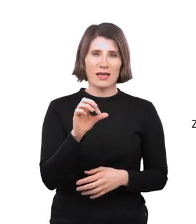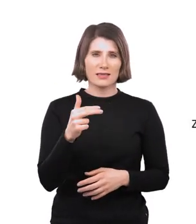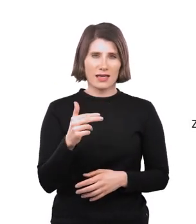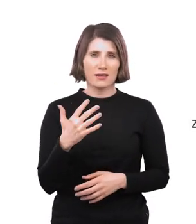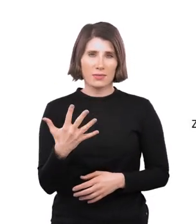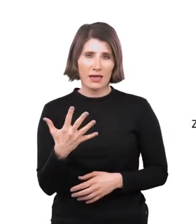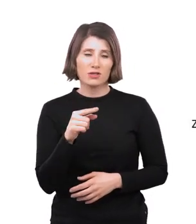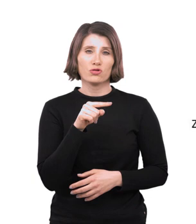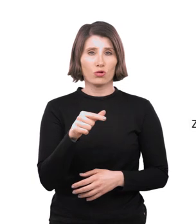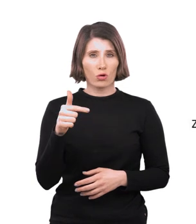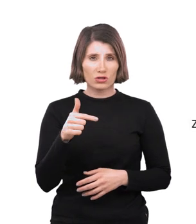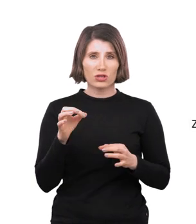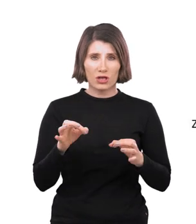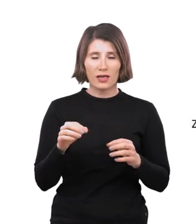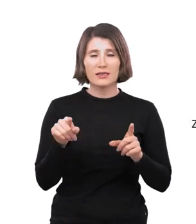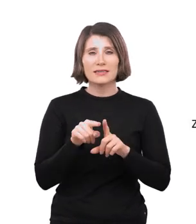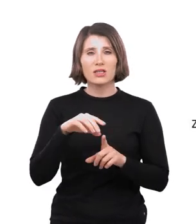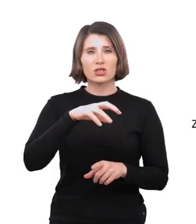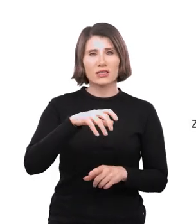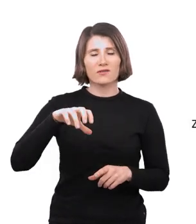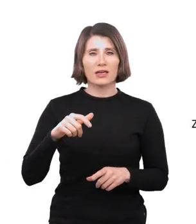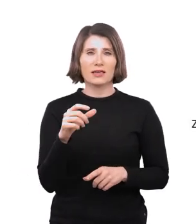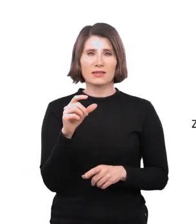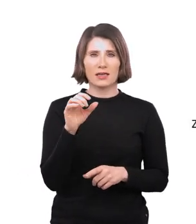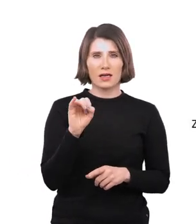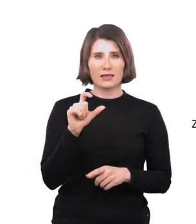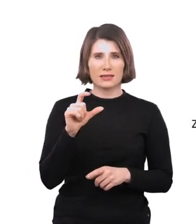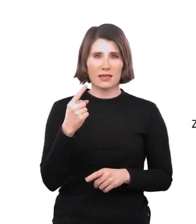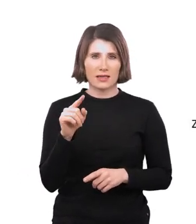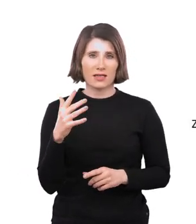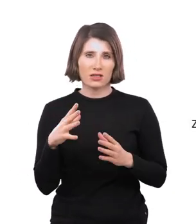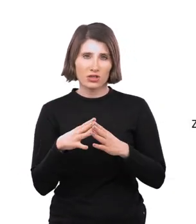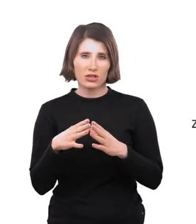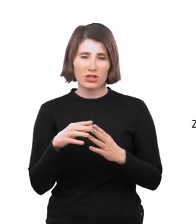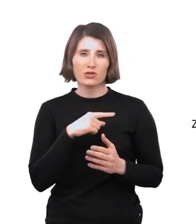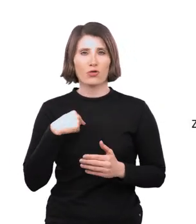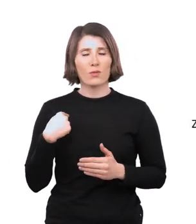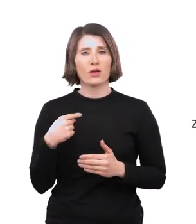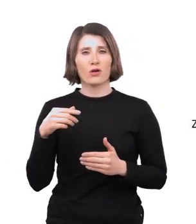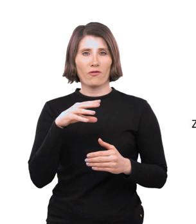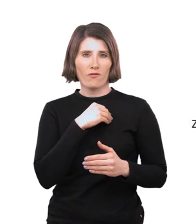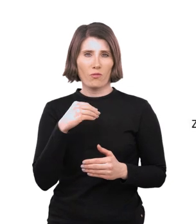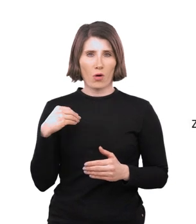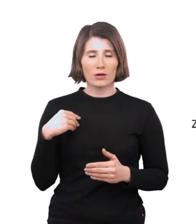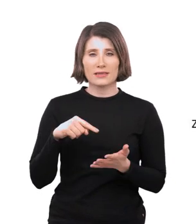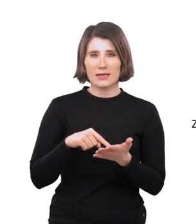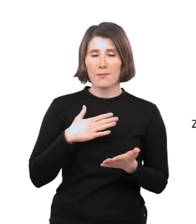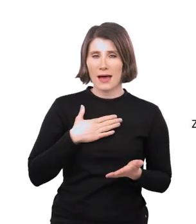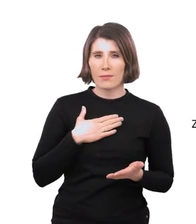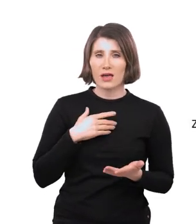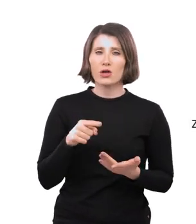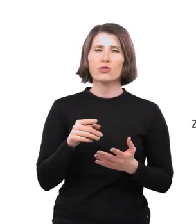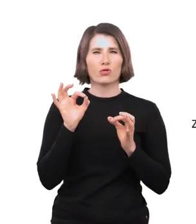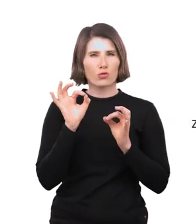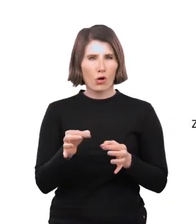obecnie obowiązującej i ICD-10, na której opieramy się w naszym systemie polskim, są dosyć